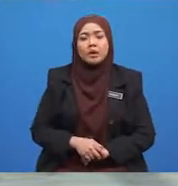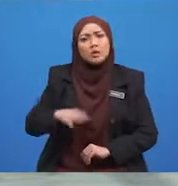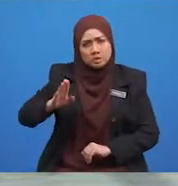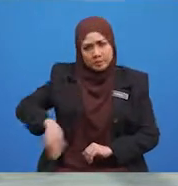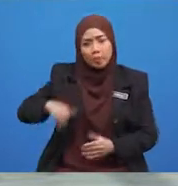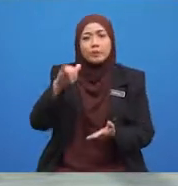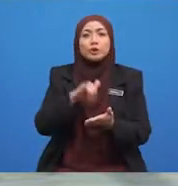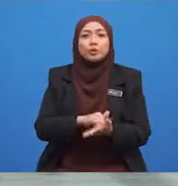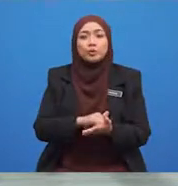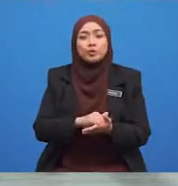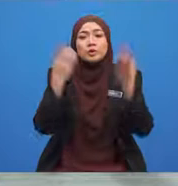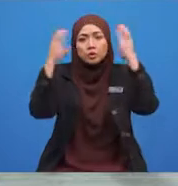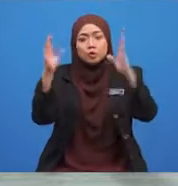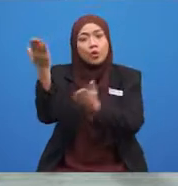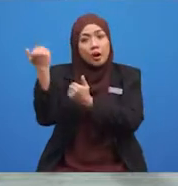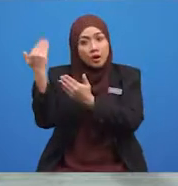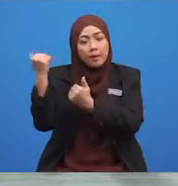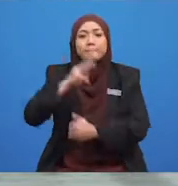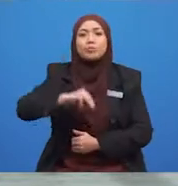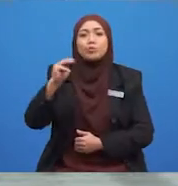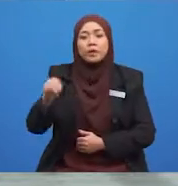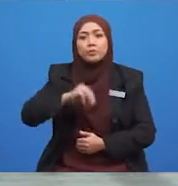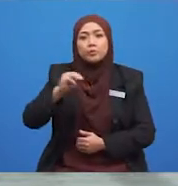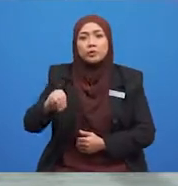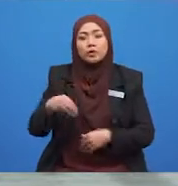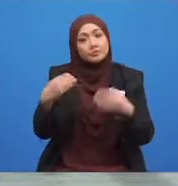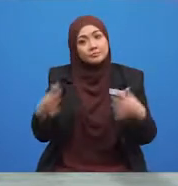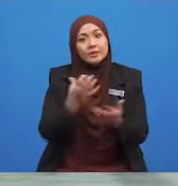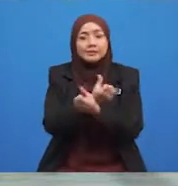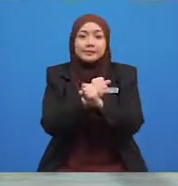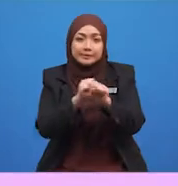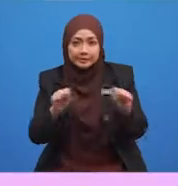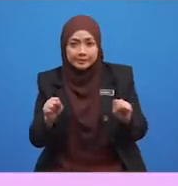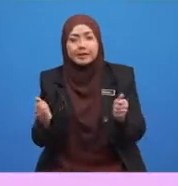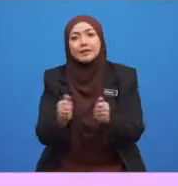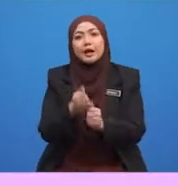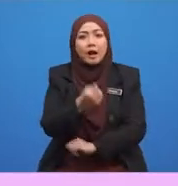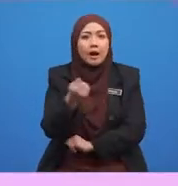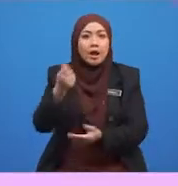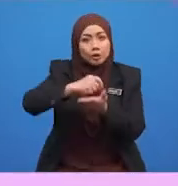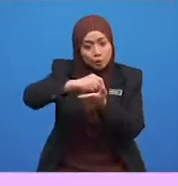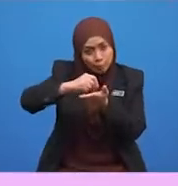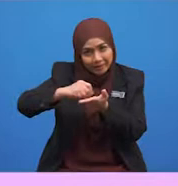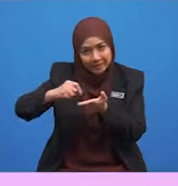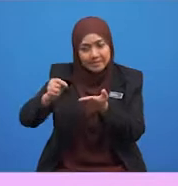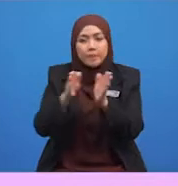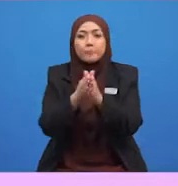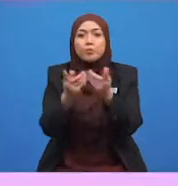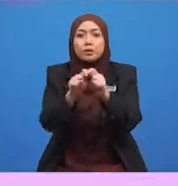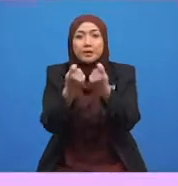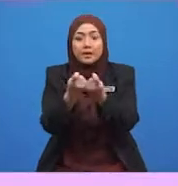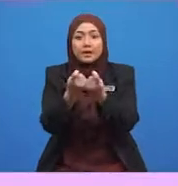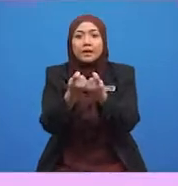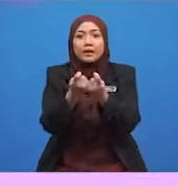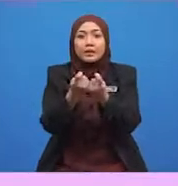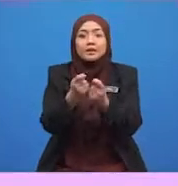sebelum itu, cikgu harap murid-murid telah bersedia dengan alat tulis, buku teks